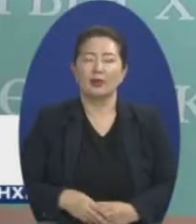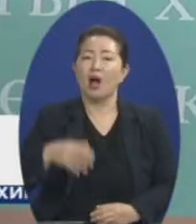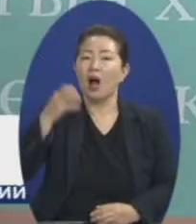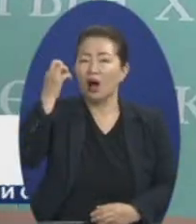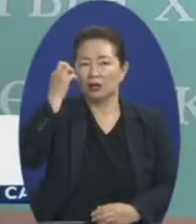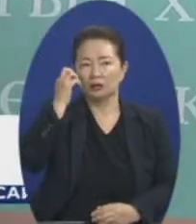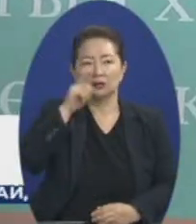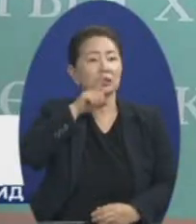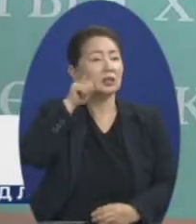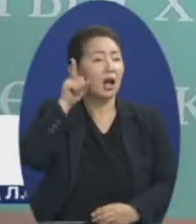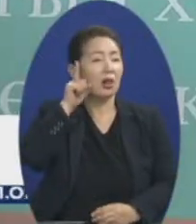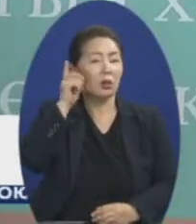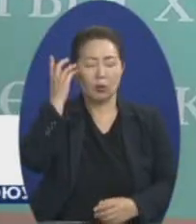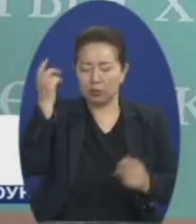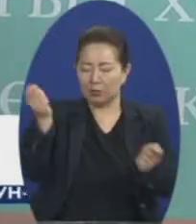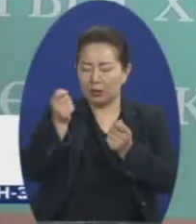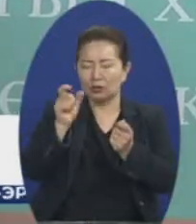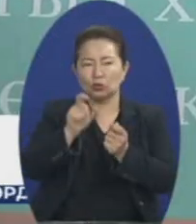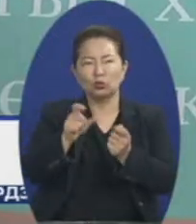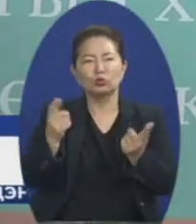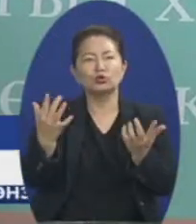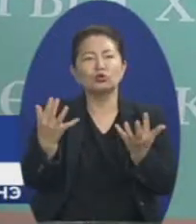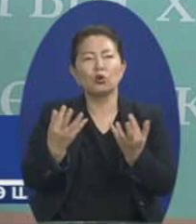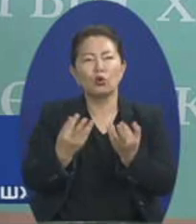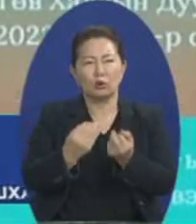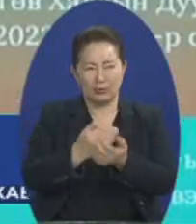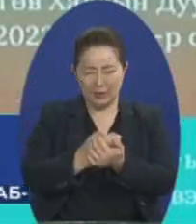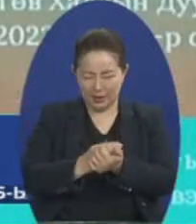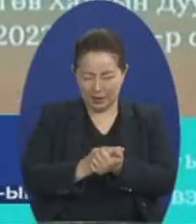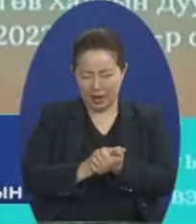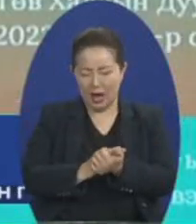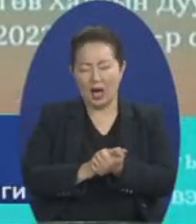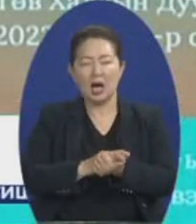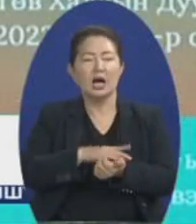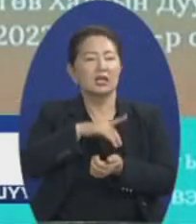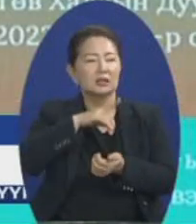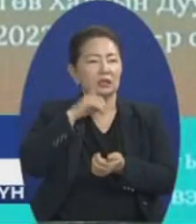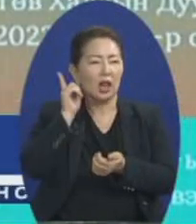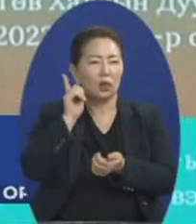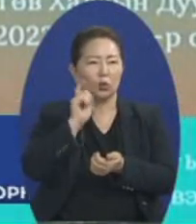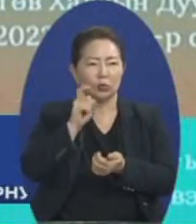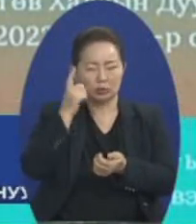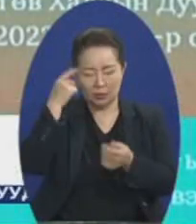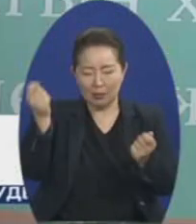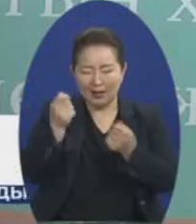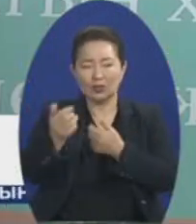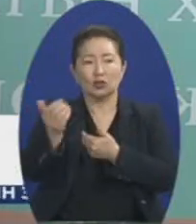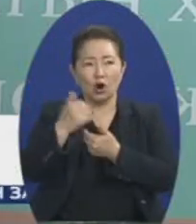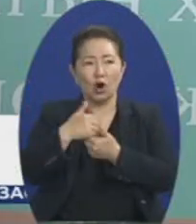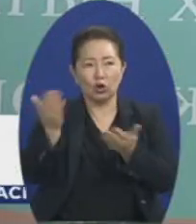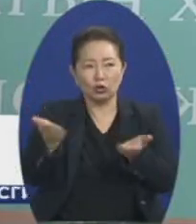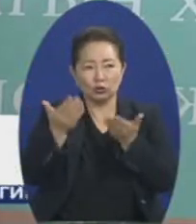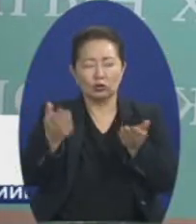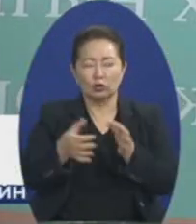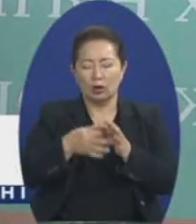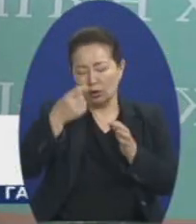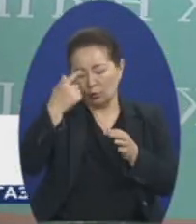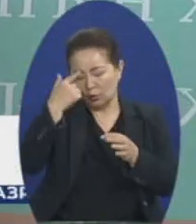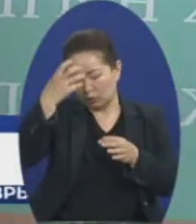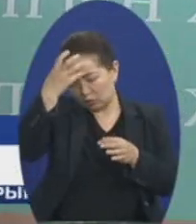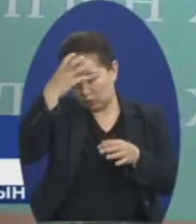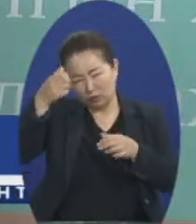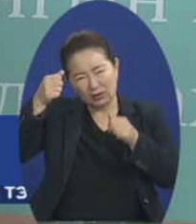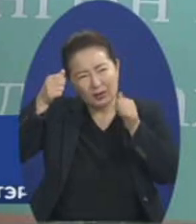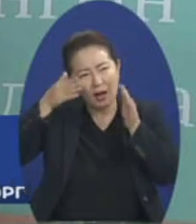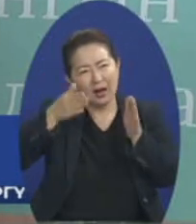Залуу малчид их цөөрч байгаа. Залуу хүмүүсийг одоо малчин болгох талаас одоо манай Монголын төрөөс одоо их